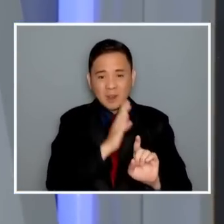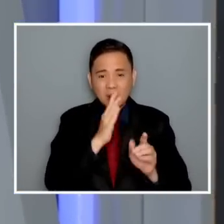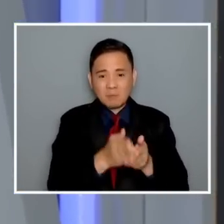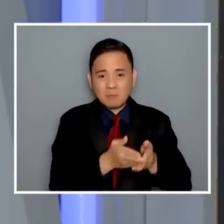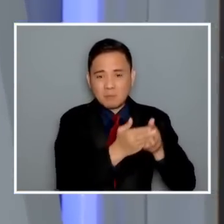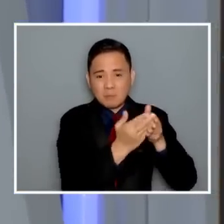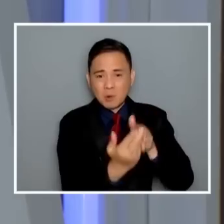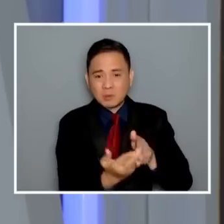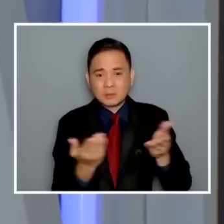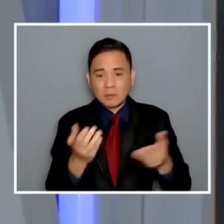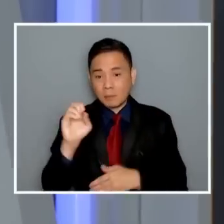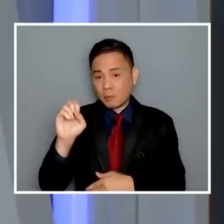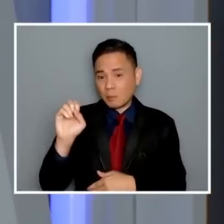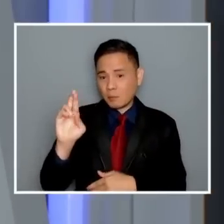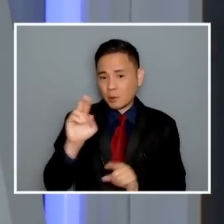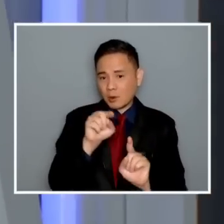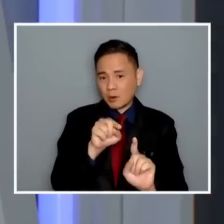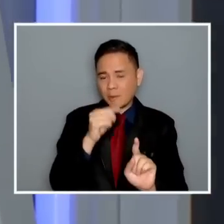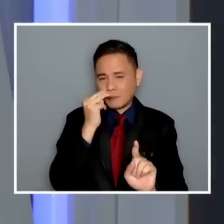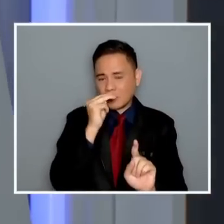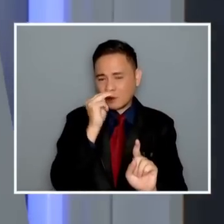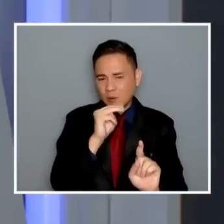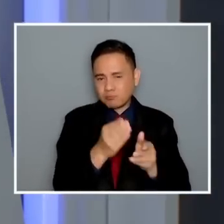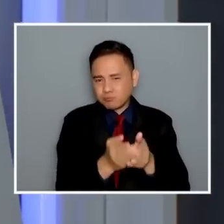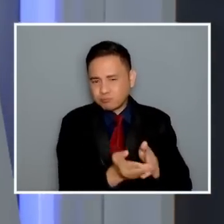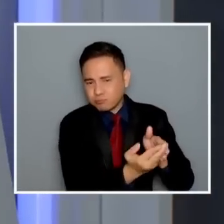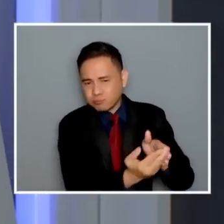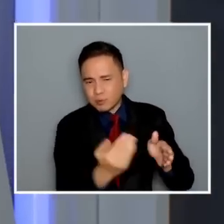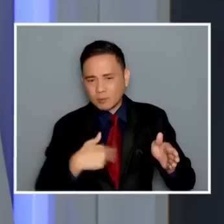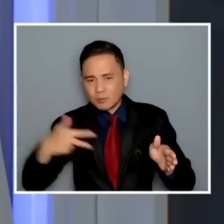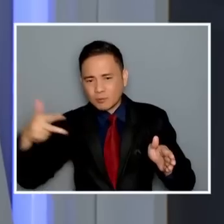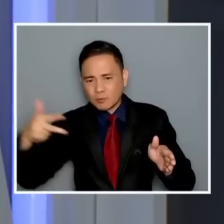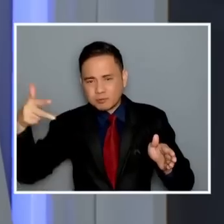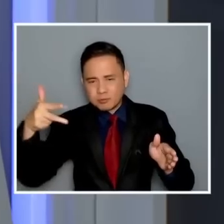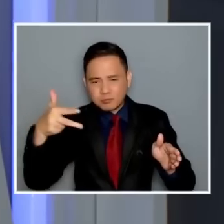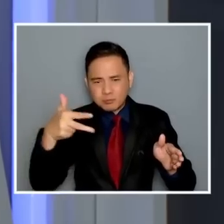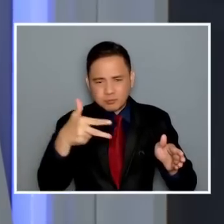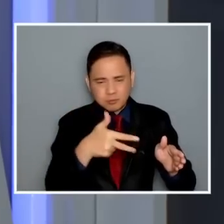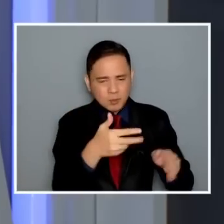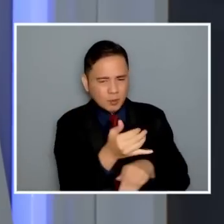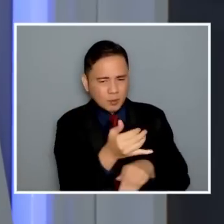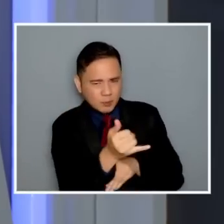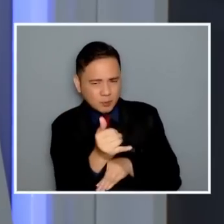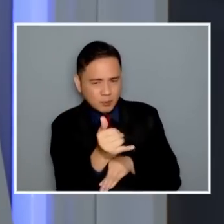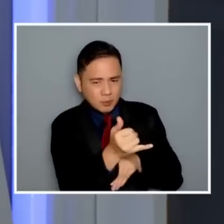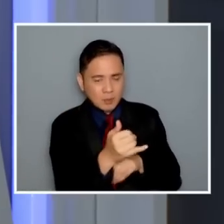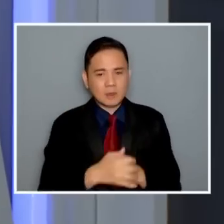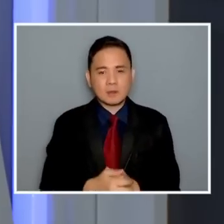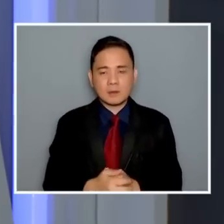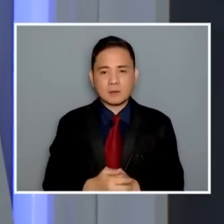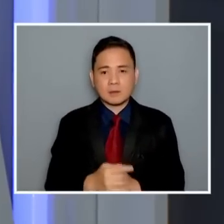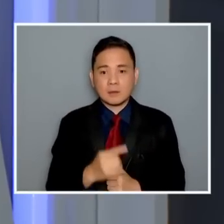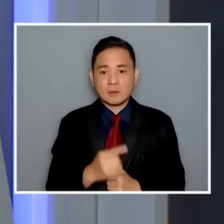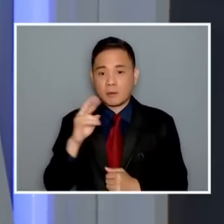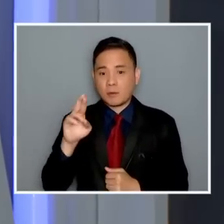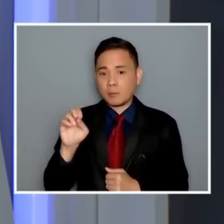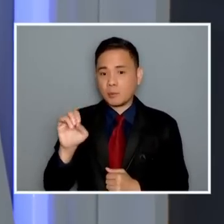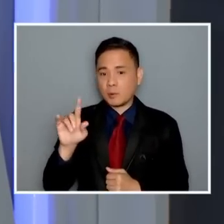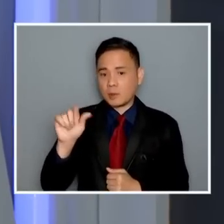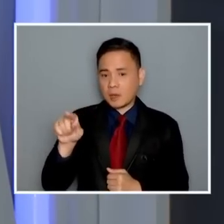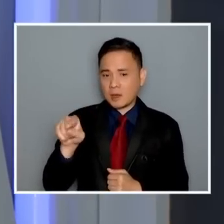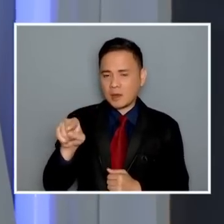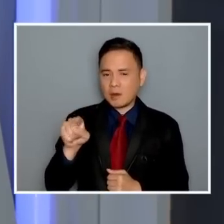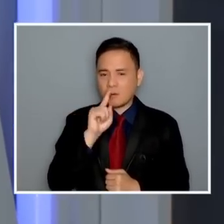naman ni Justice Secretary Jesus Crispin Remulia na pinagtatakpan nila ang may-ari ng daang-daang libong litro